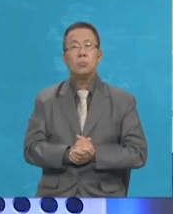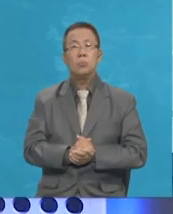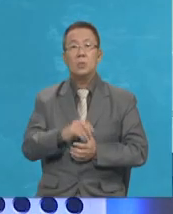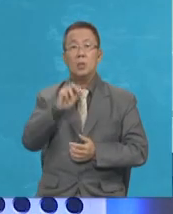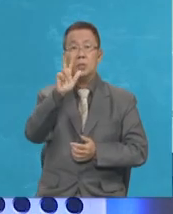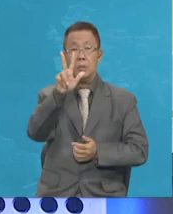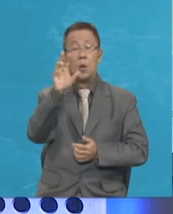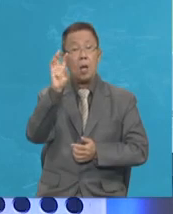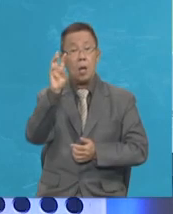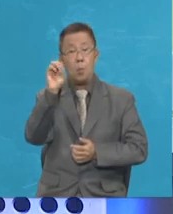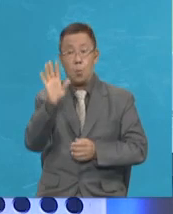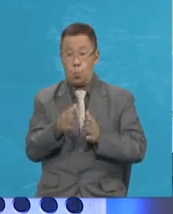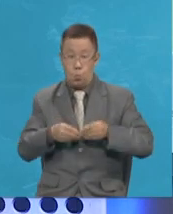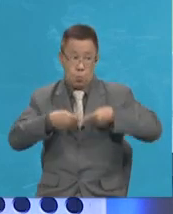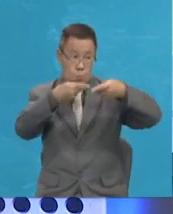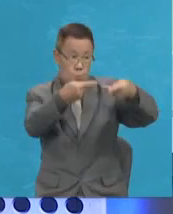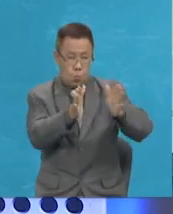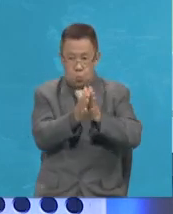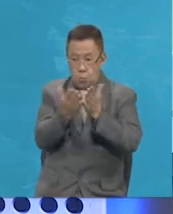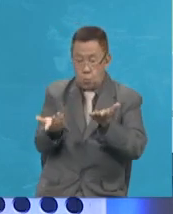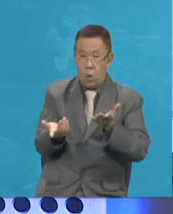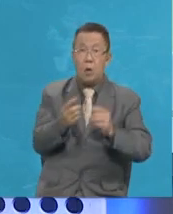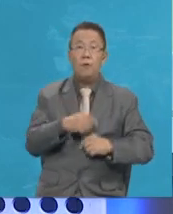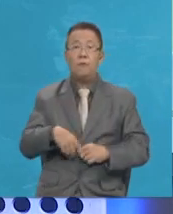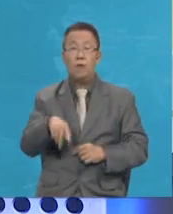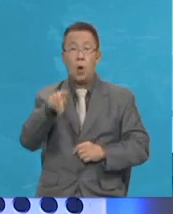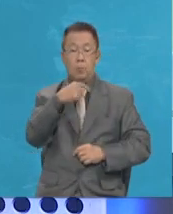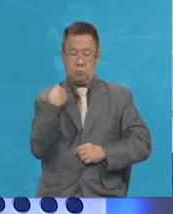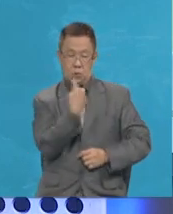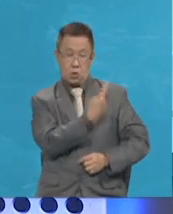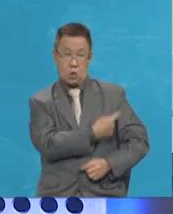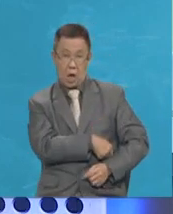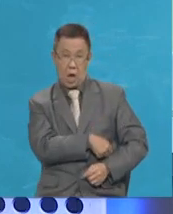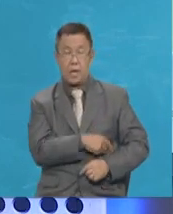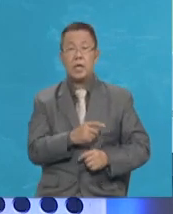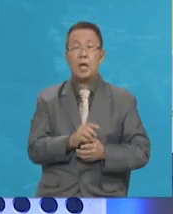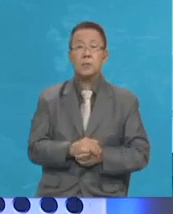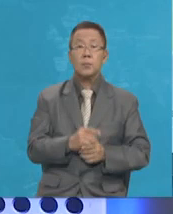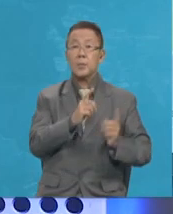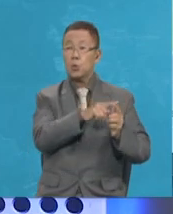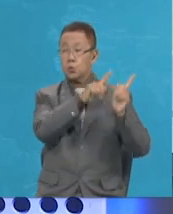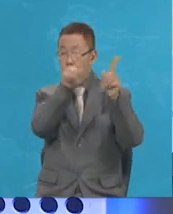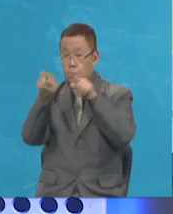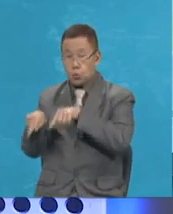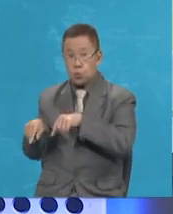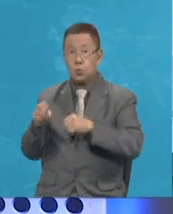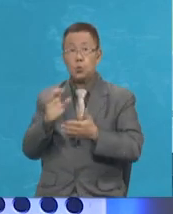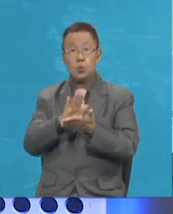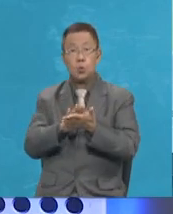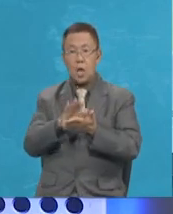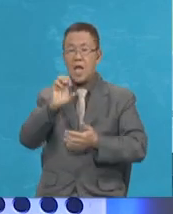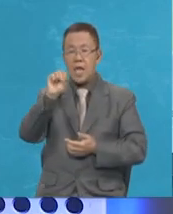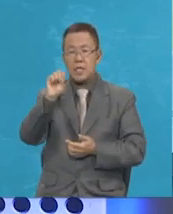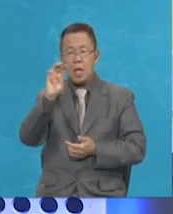Hai 386 buah buku disumbangkan oleh kedutaan Republik Rakyat Cina ke negara ini kepada sekolah antarabangsa